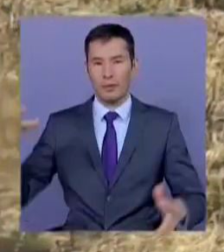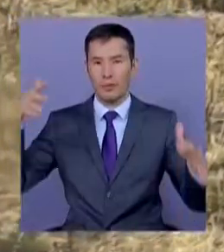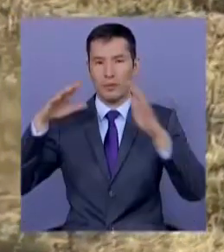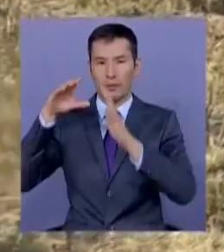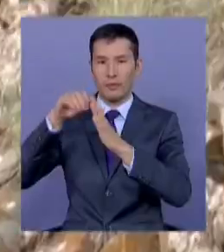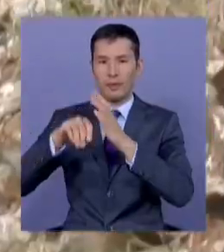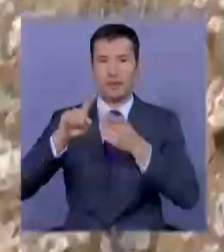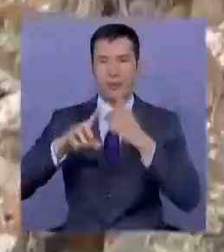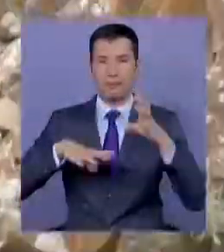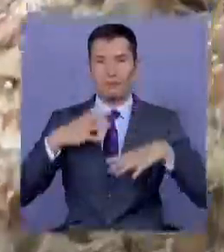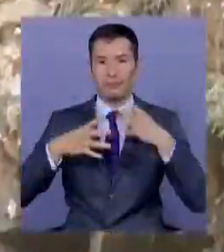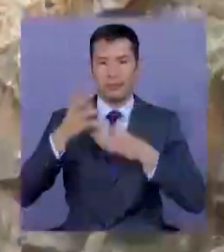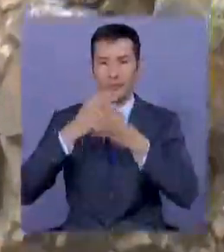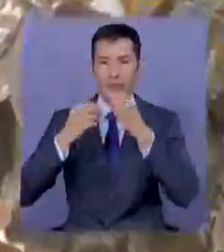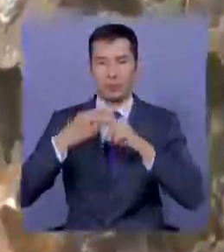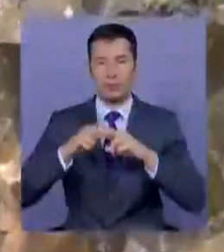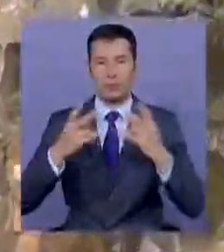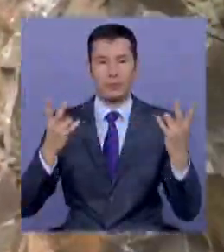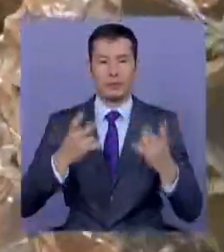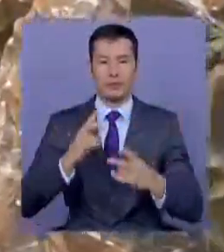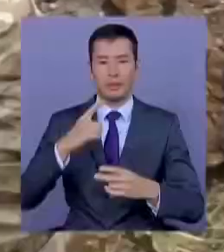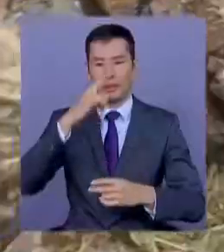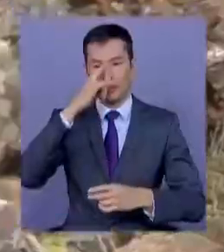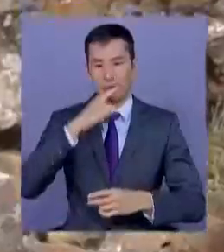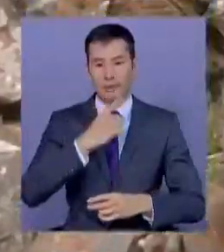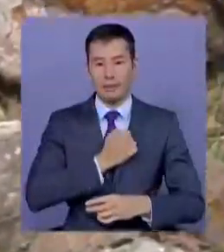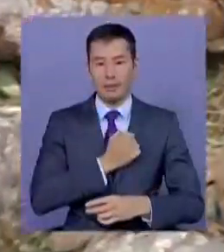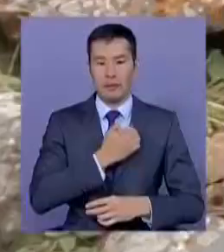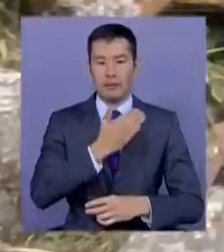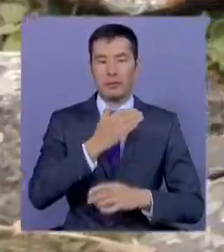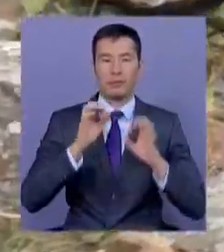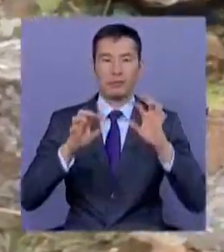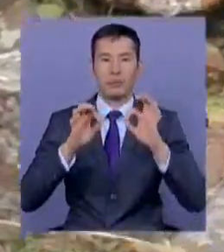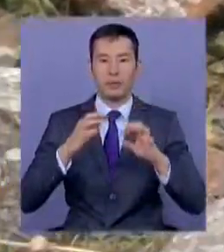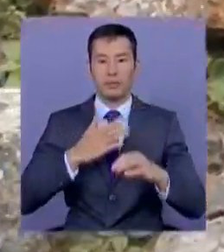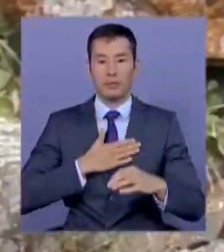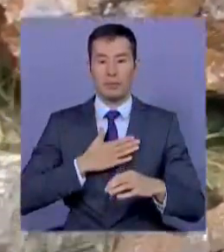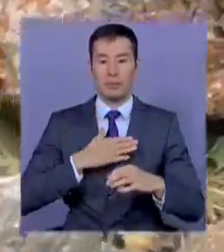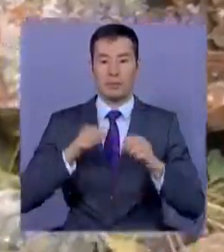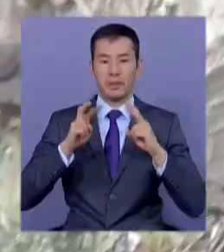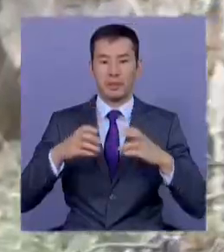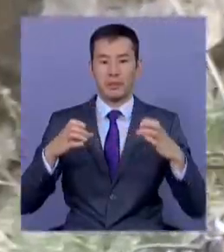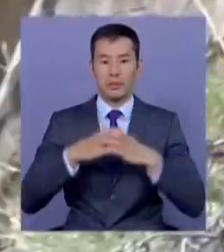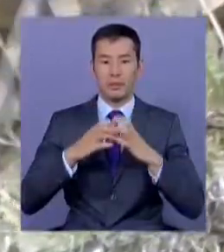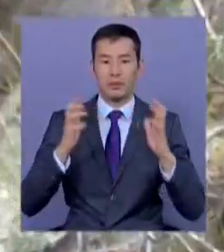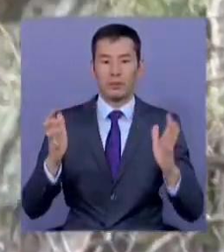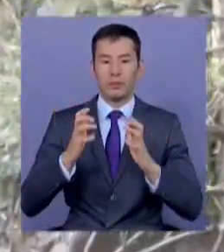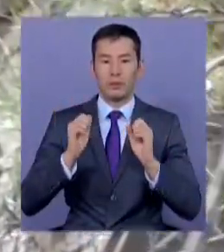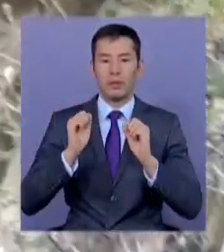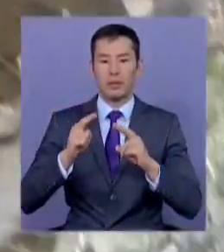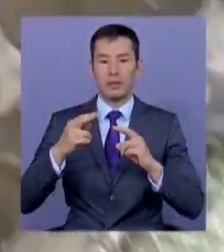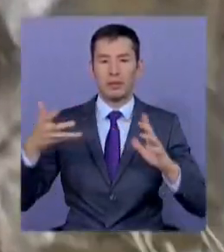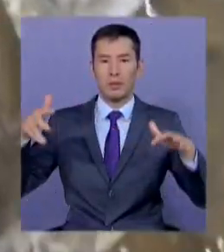маңызды практикалық кезең болды. Қазақстан қарулы күштері әскери қызметшісінің айтуынша, біздің жеке құрам сақтандыруды пайдалана отырып,